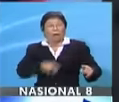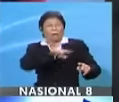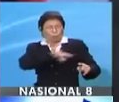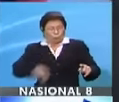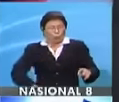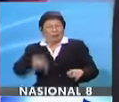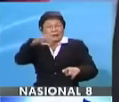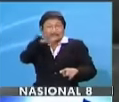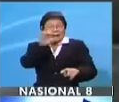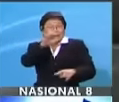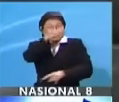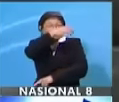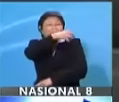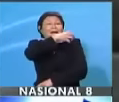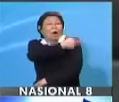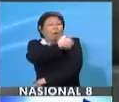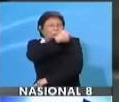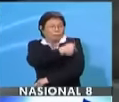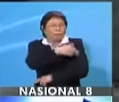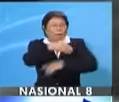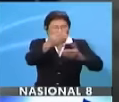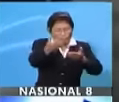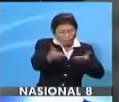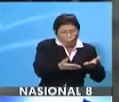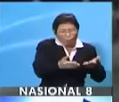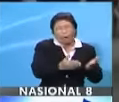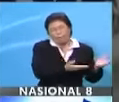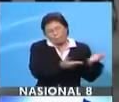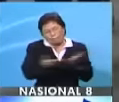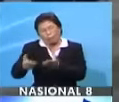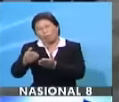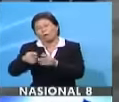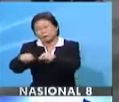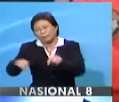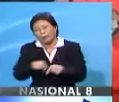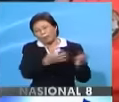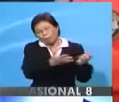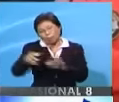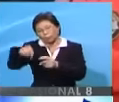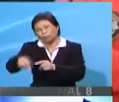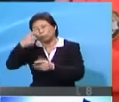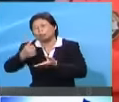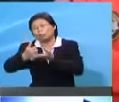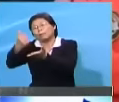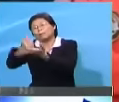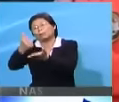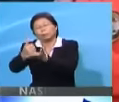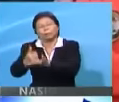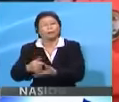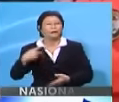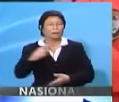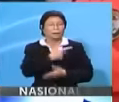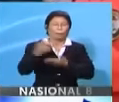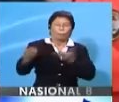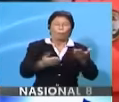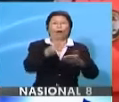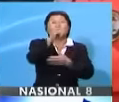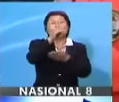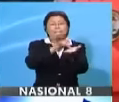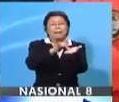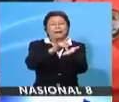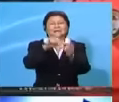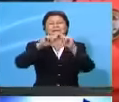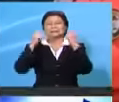juga akan dibawa bersama ke lokasi bagi membantu mangsa. Kita akan bawa medic team ke atas untuk